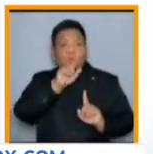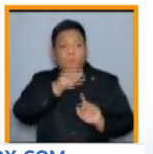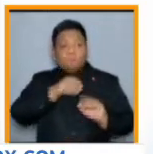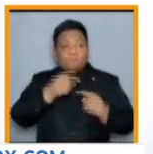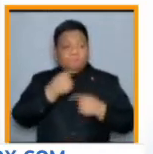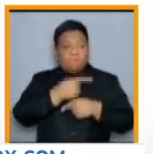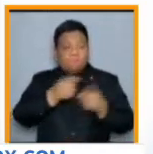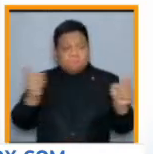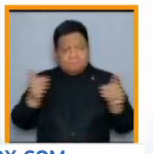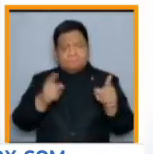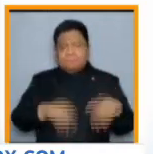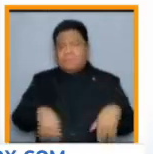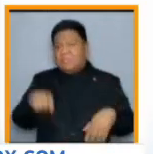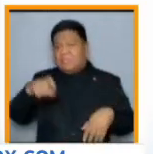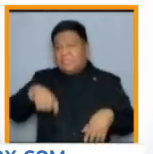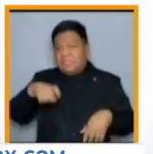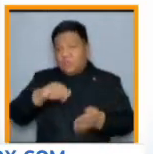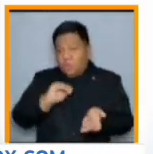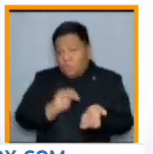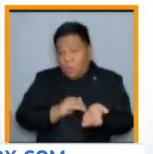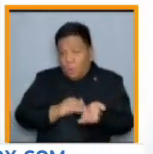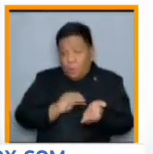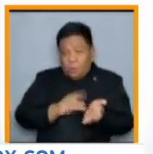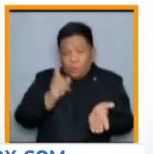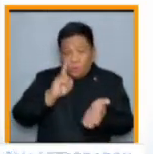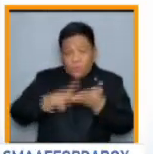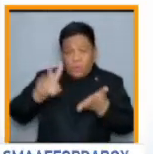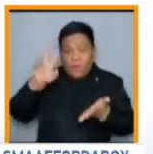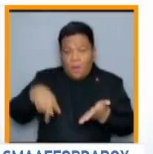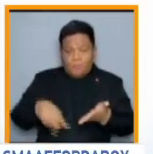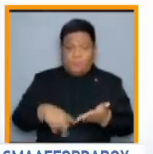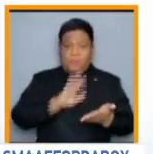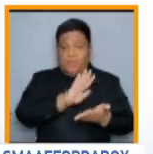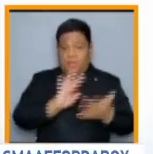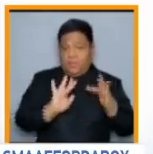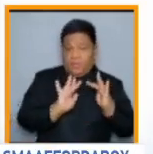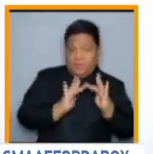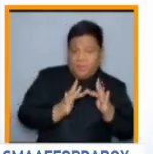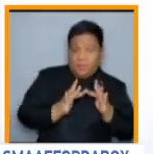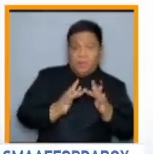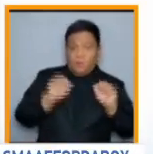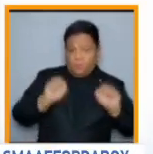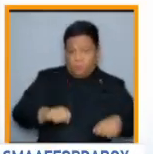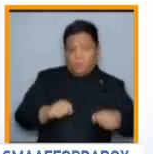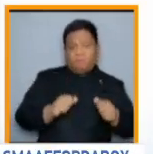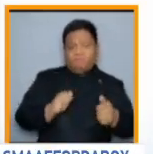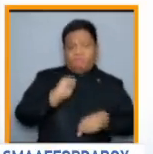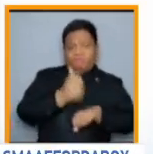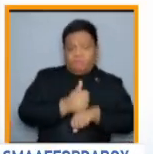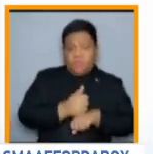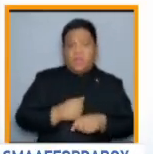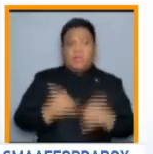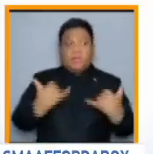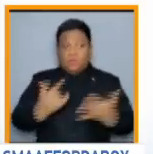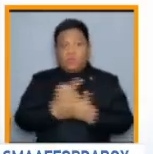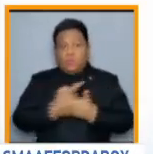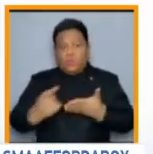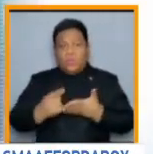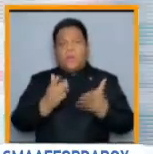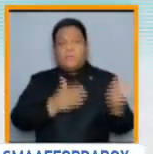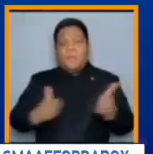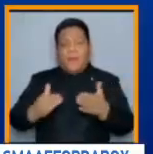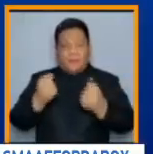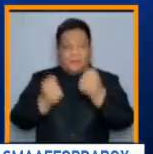doktor, tuloy-tuloy pa rin daw ang bayanihan i-konsulta. Ibabalik na rin daw ngayon linggo ang mga swab caps.